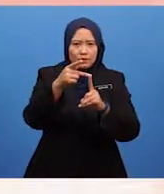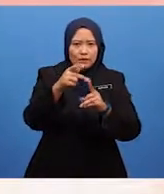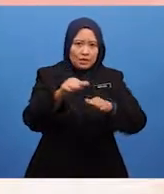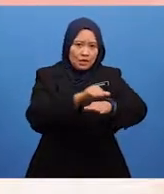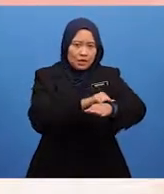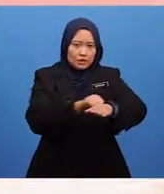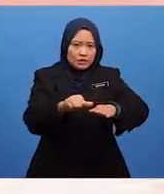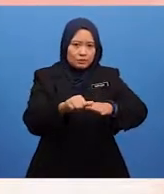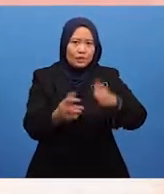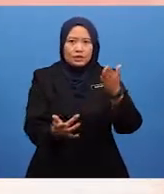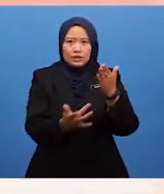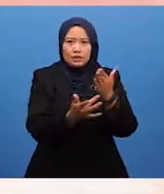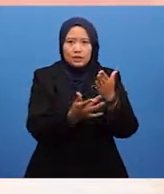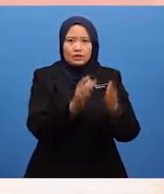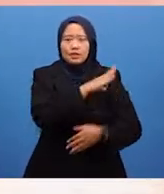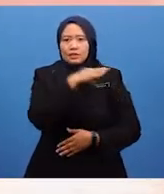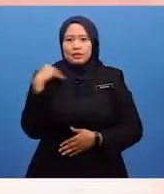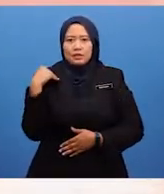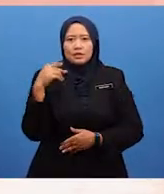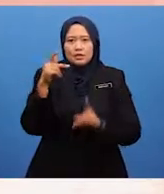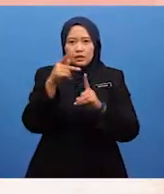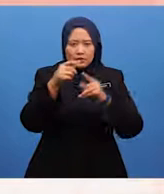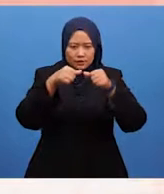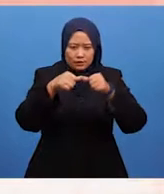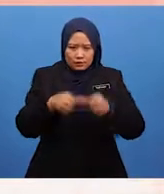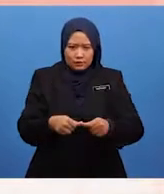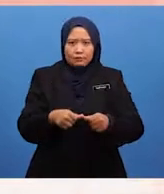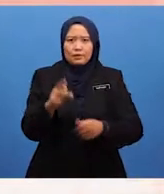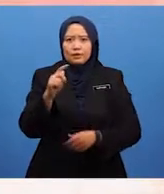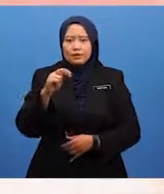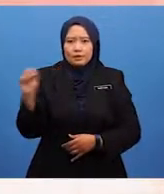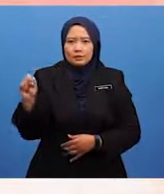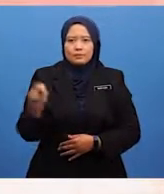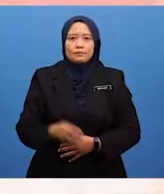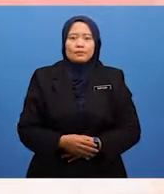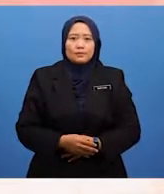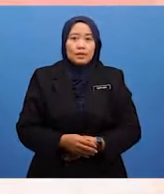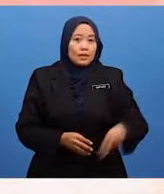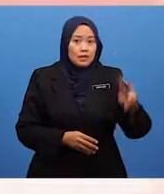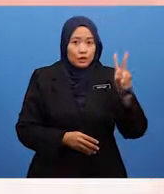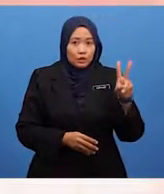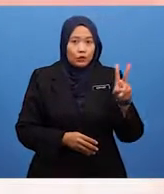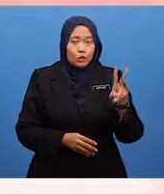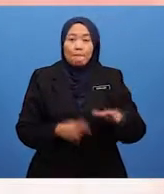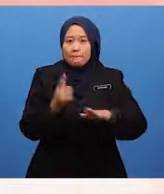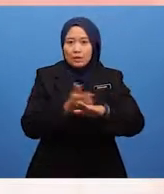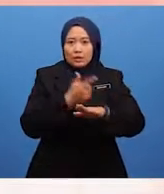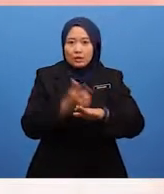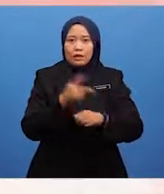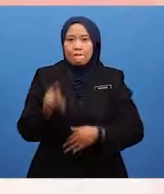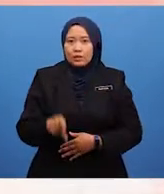aspek teknikal dan juga ketepatan dan yang kedua objektifnya adalah untuk melatih pelajar